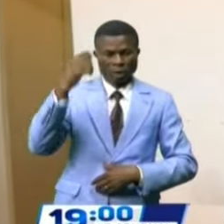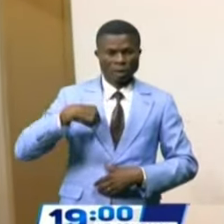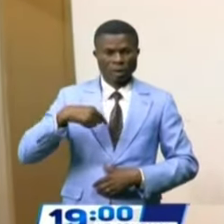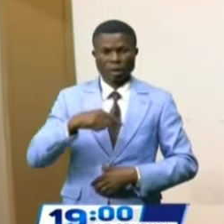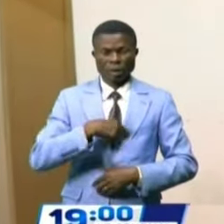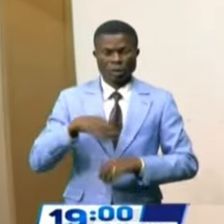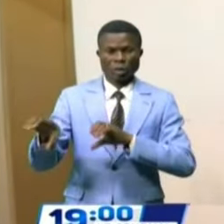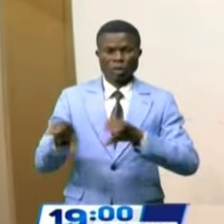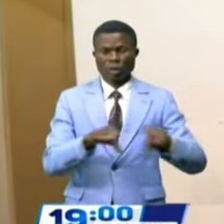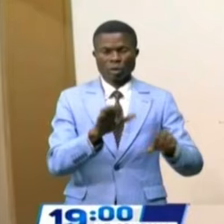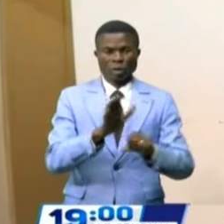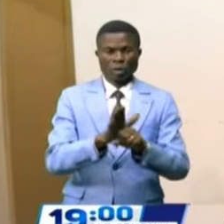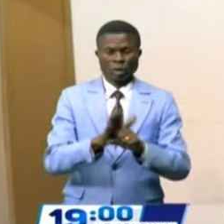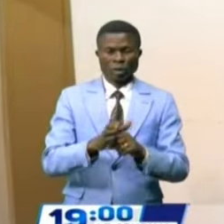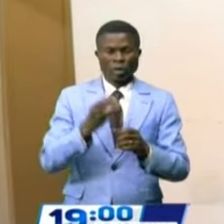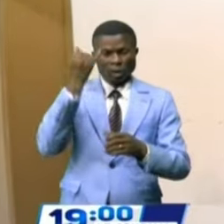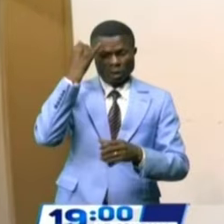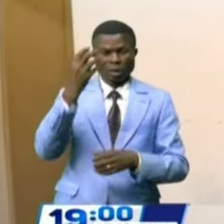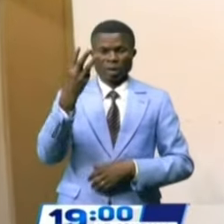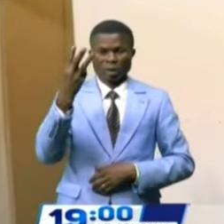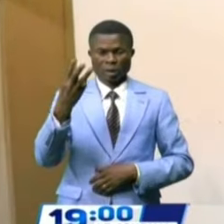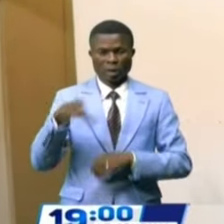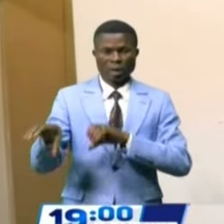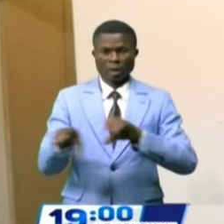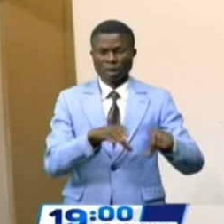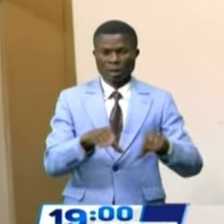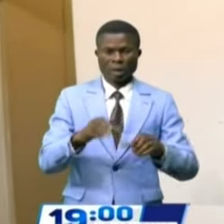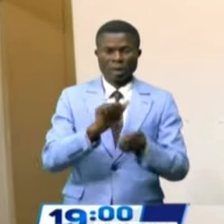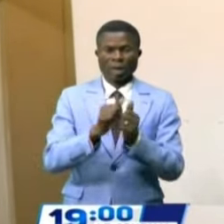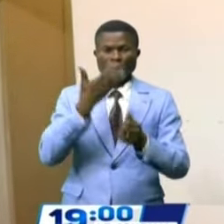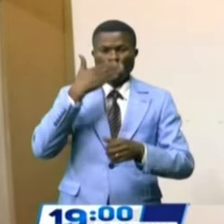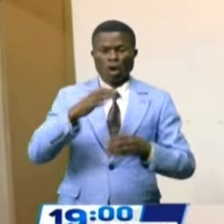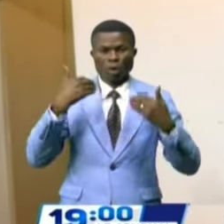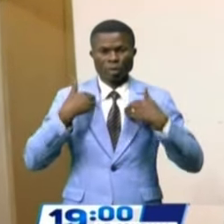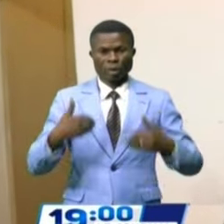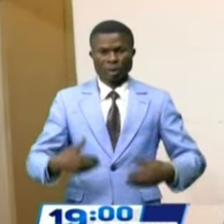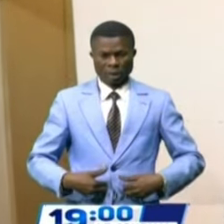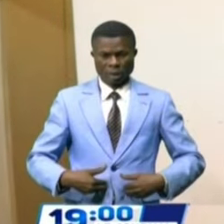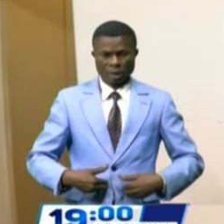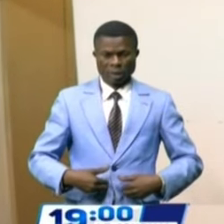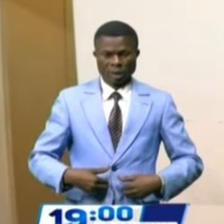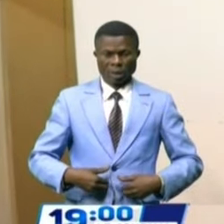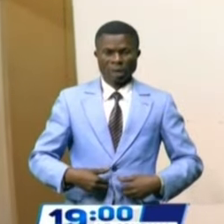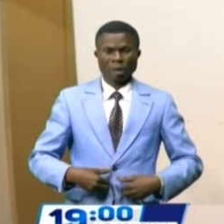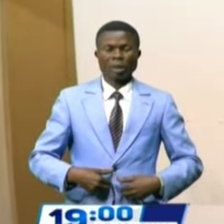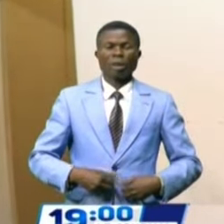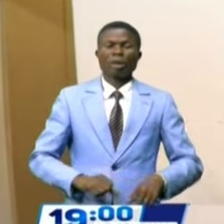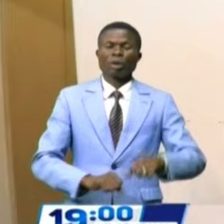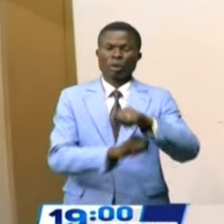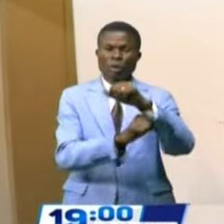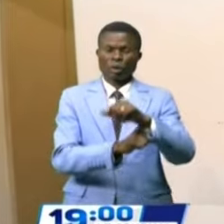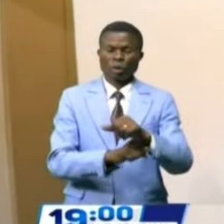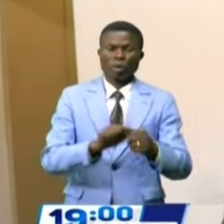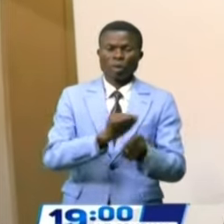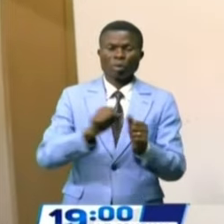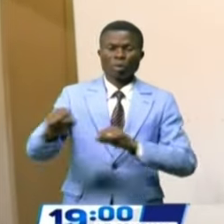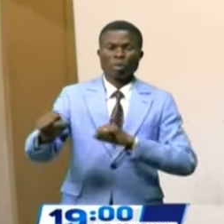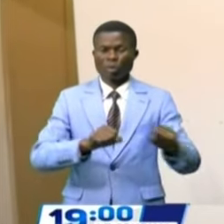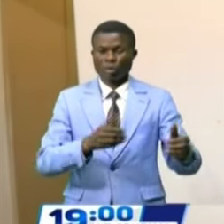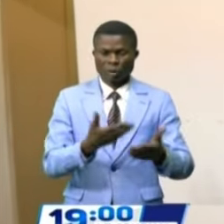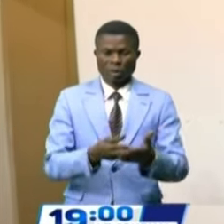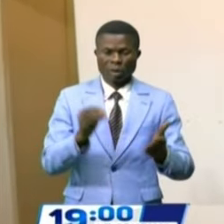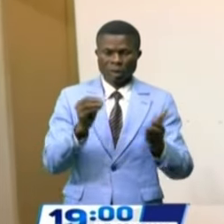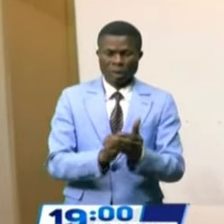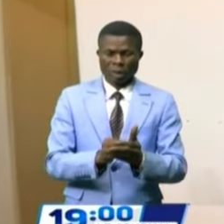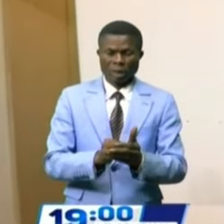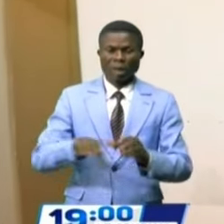des activités à trois piliers, des activités dans les structures de santé, il faut les rendre accessibles, rendre gratuit l'accès aux consultations. Nous